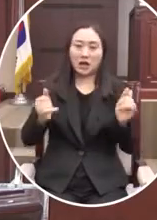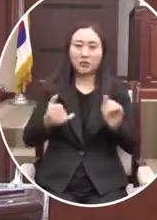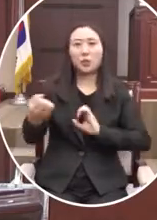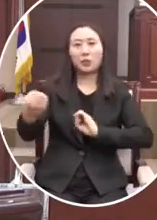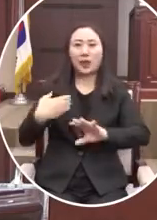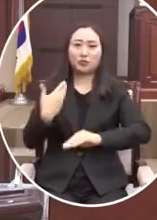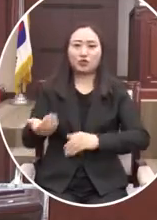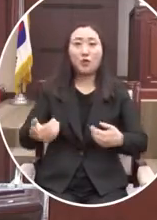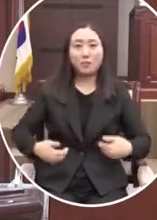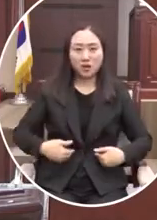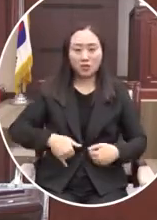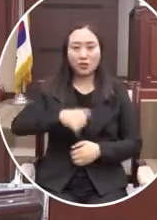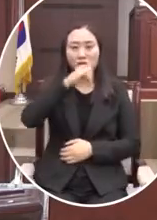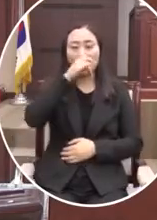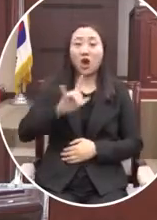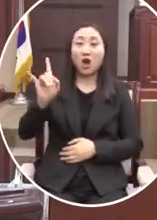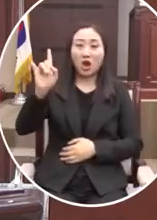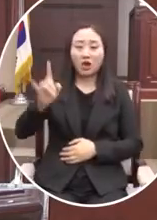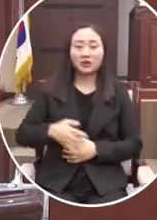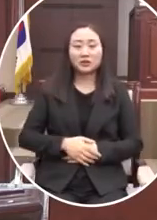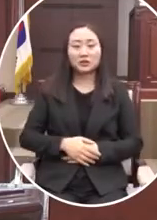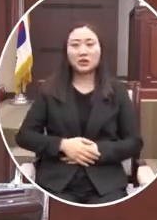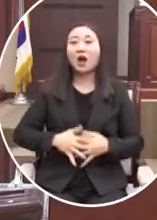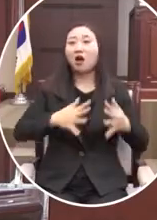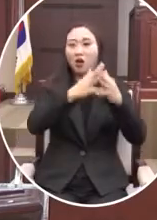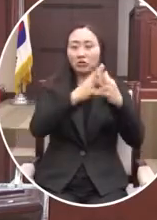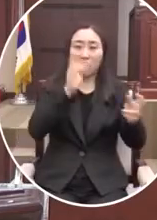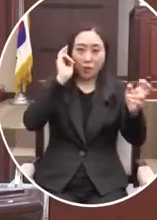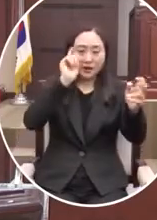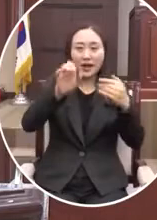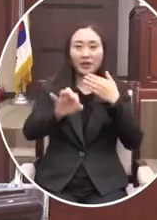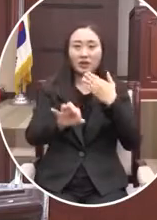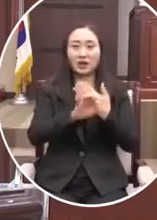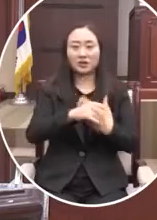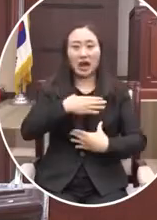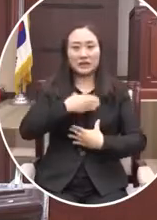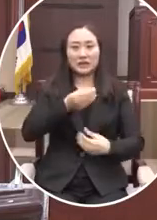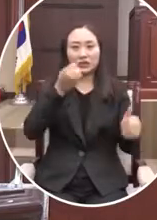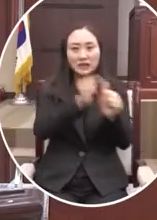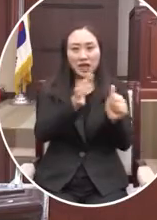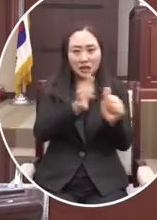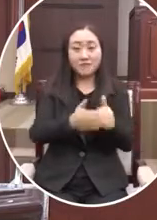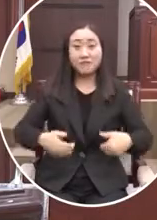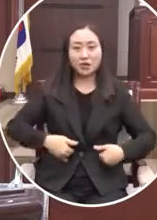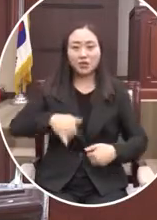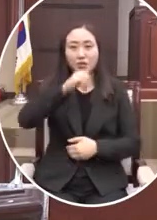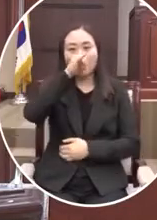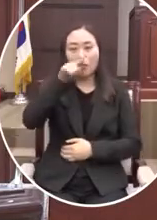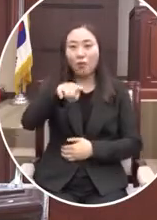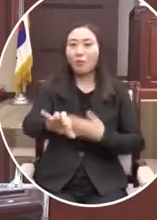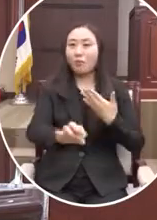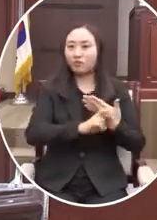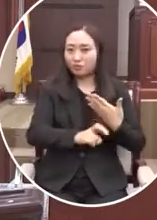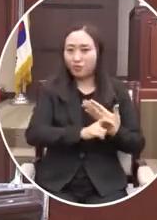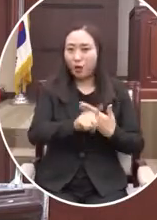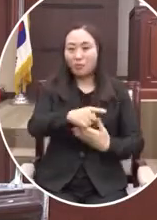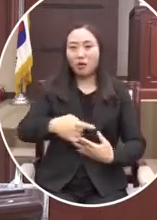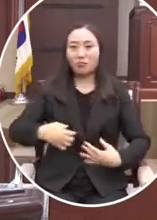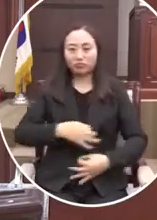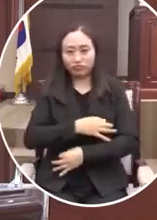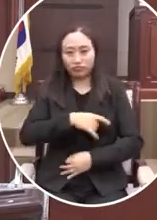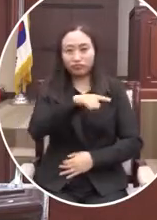합니다. 먼저 건설업계의 안전관리 소홀에 대해 단호하게 책임을 묻고 부실 불법